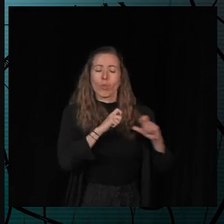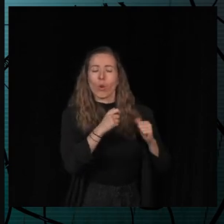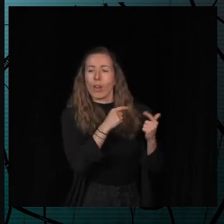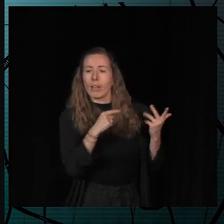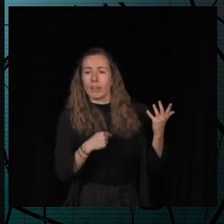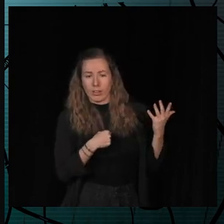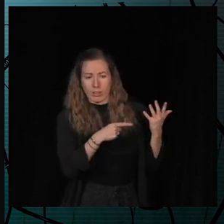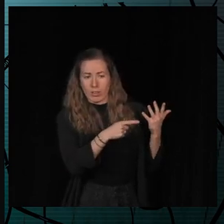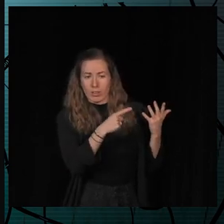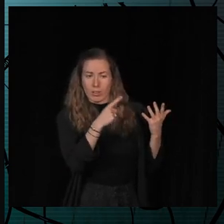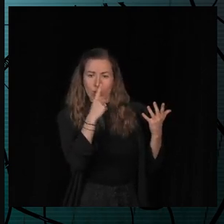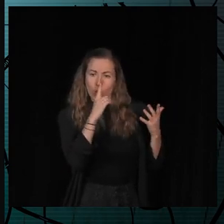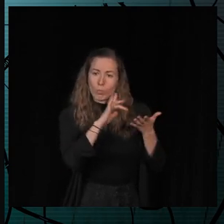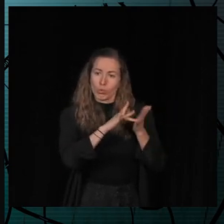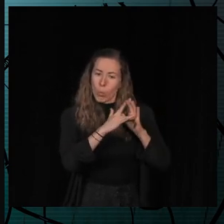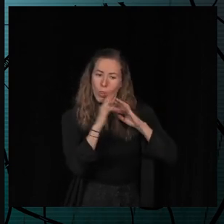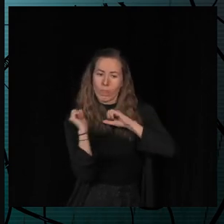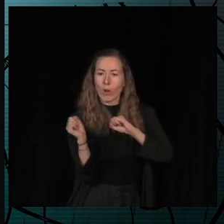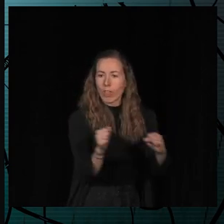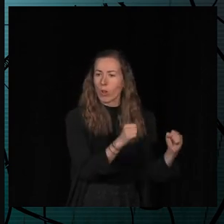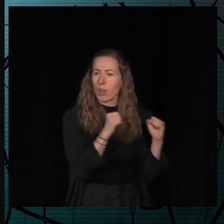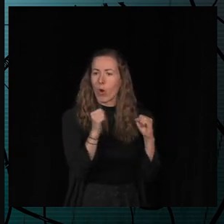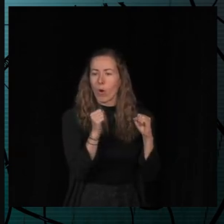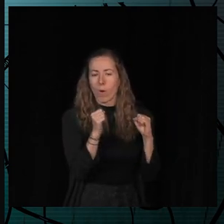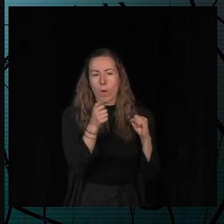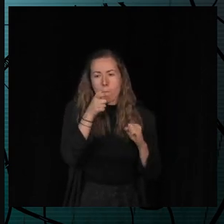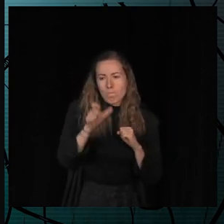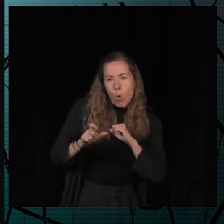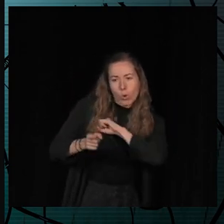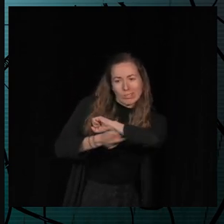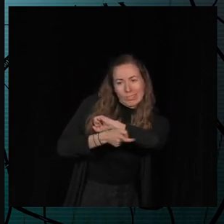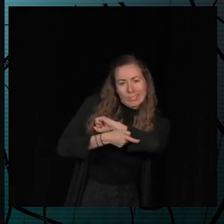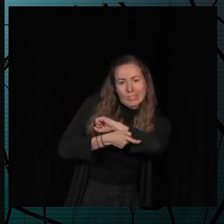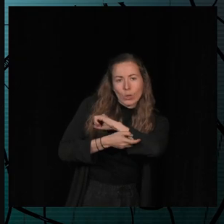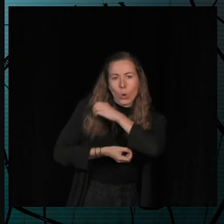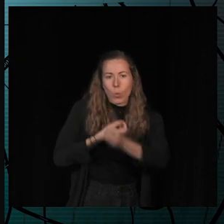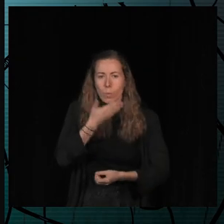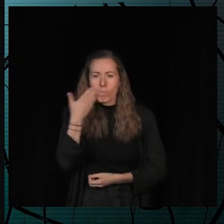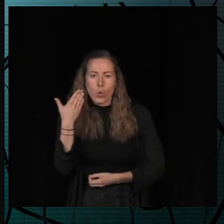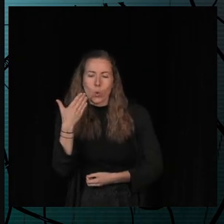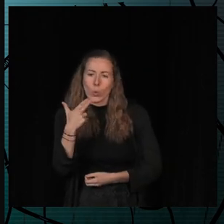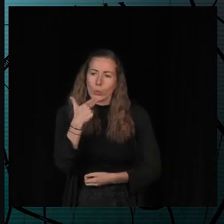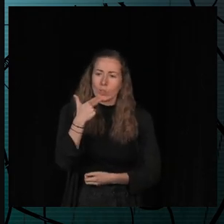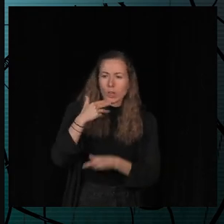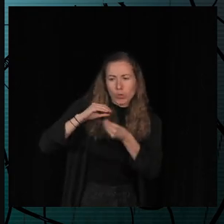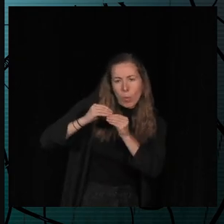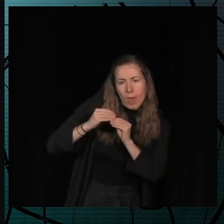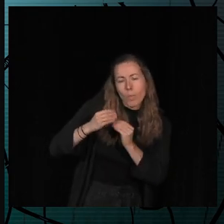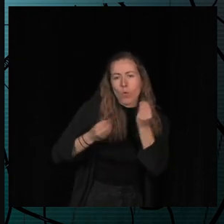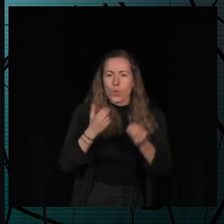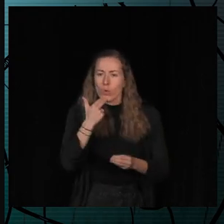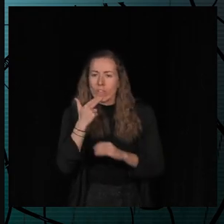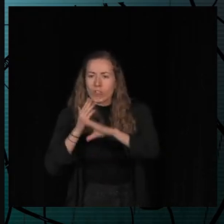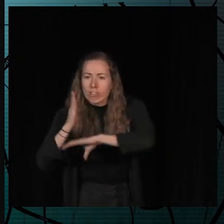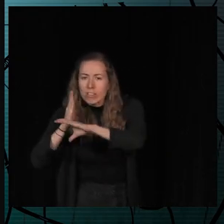a pas de consensus euh savoir est-ce qu'on peut dire addiction usage problématique excessif un moment personnellement